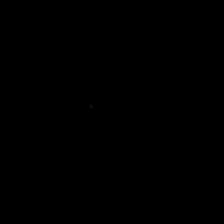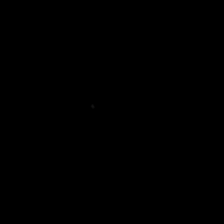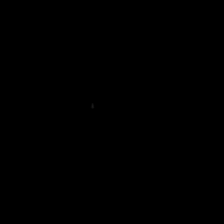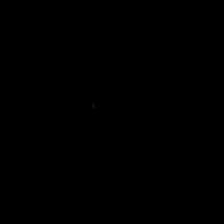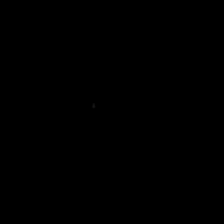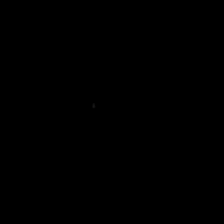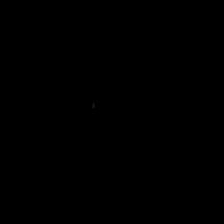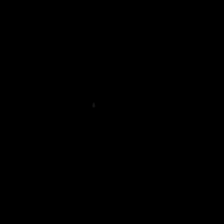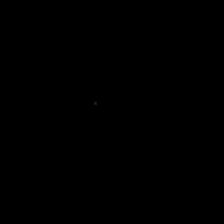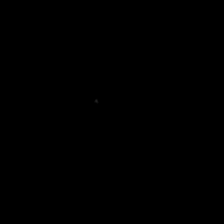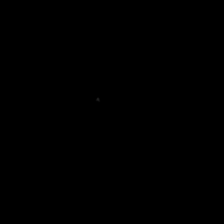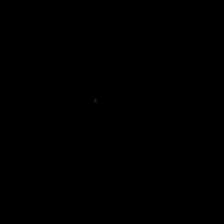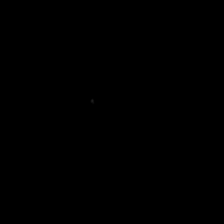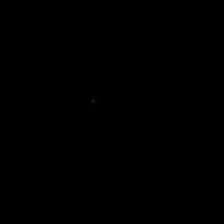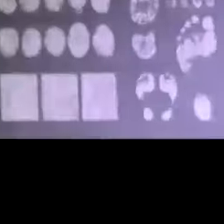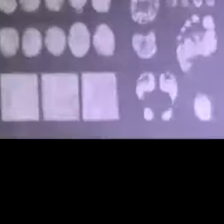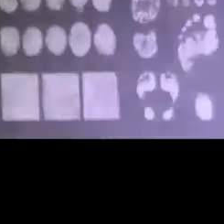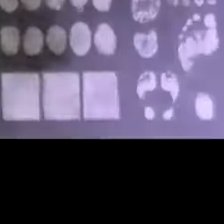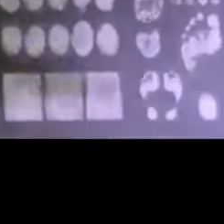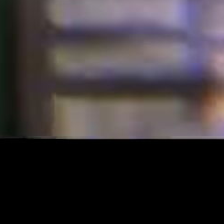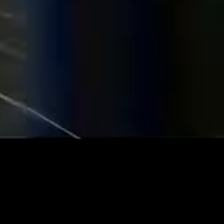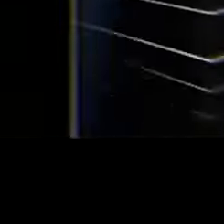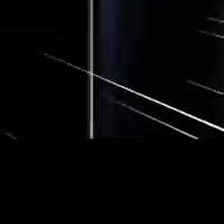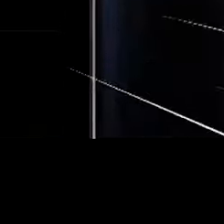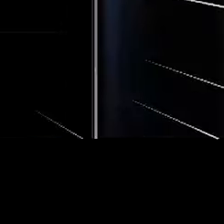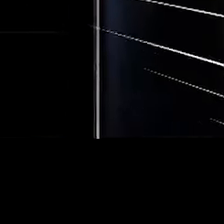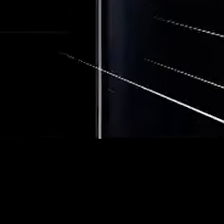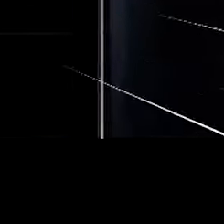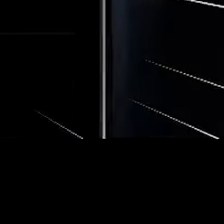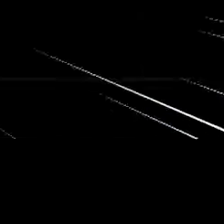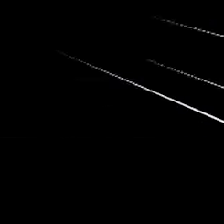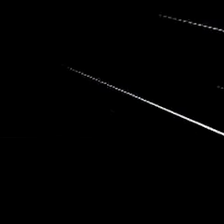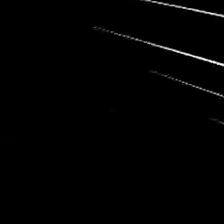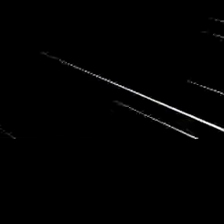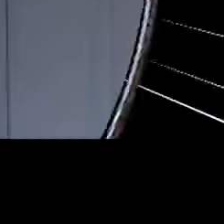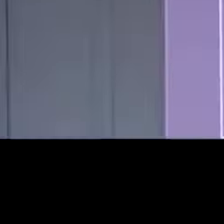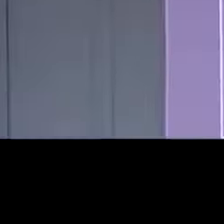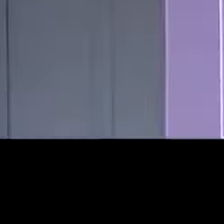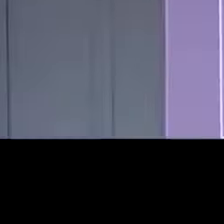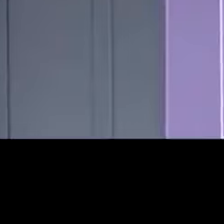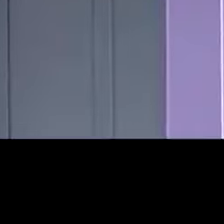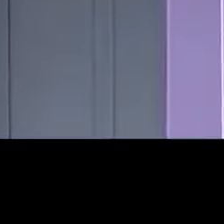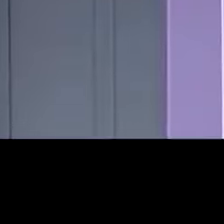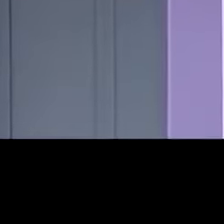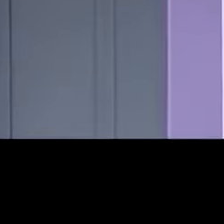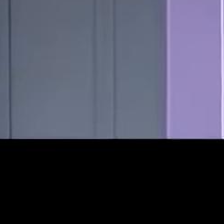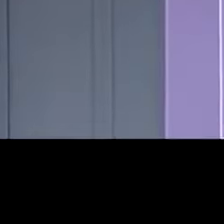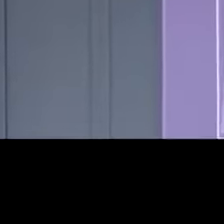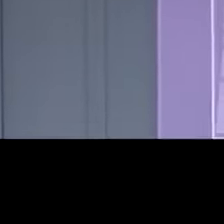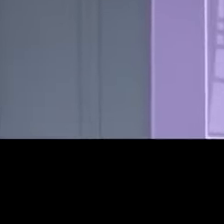와우! 가족 여러분의 고민 제가 공짜로 중개해드립니다.